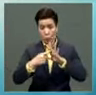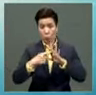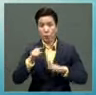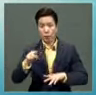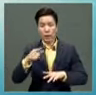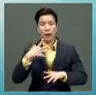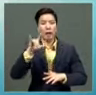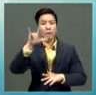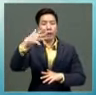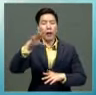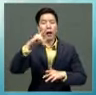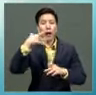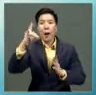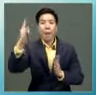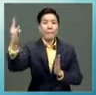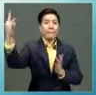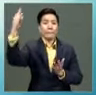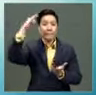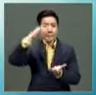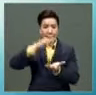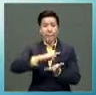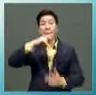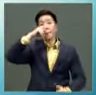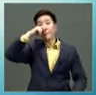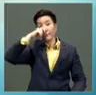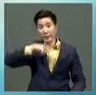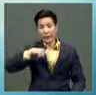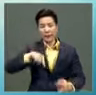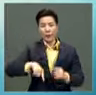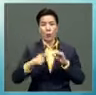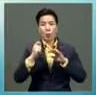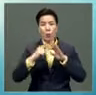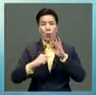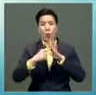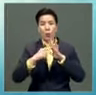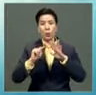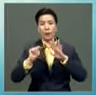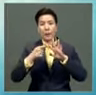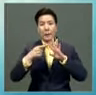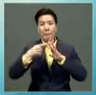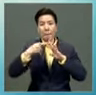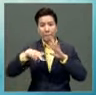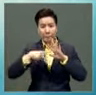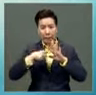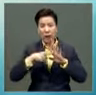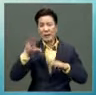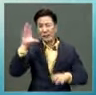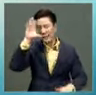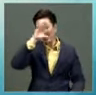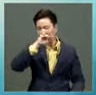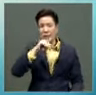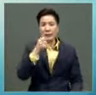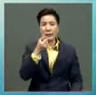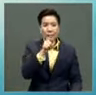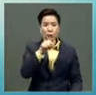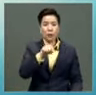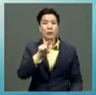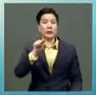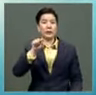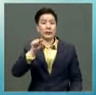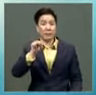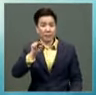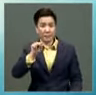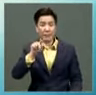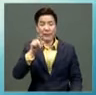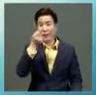และบินกลับมายังประเทศไทยถึงสนามบินอู่ตะเภาเวลา23นาฬิ นาฬิกา30นาที